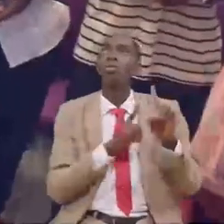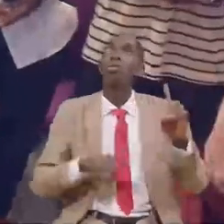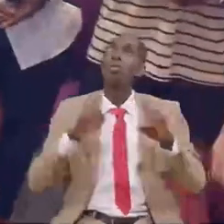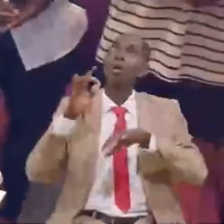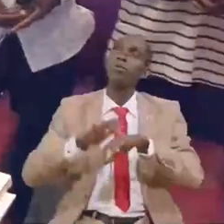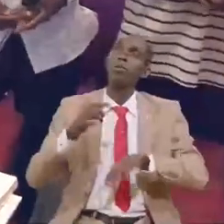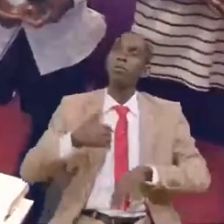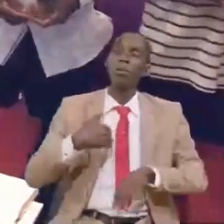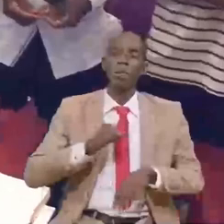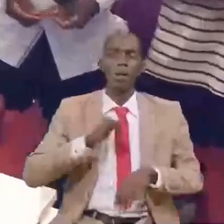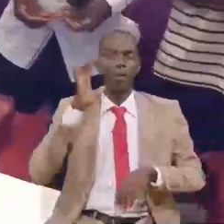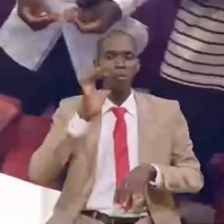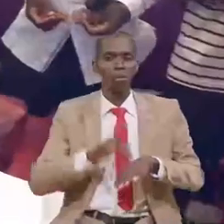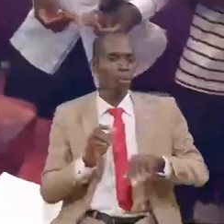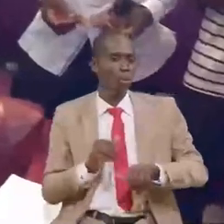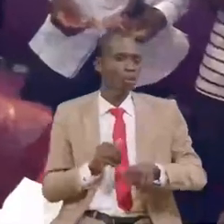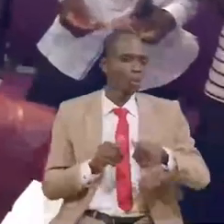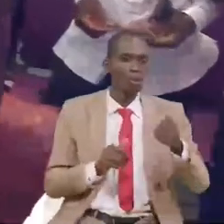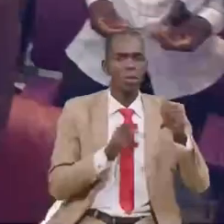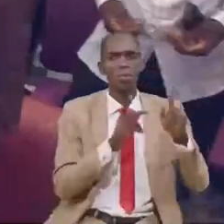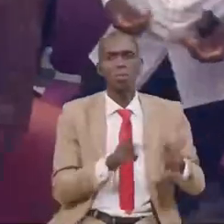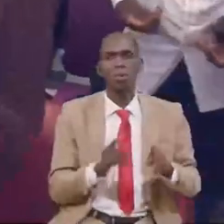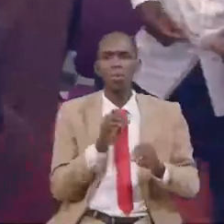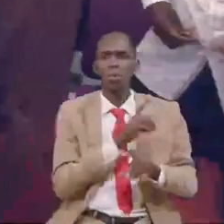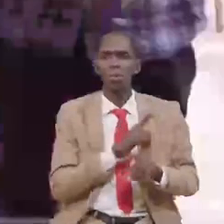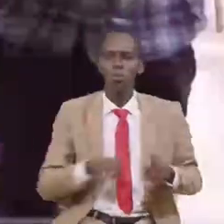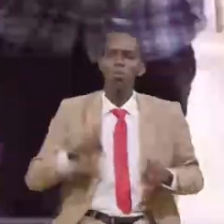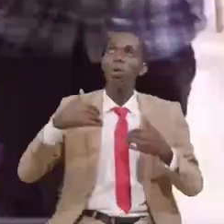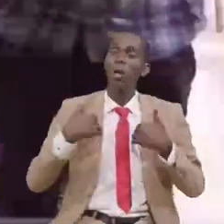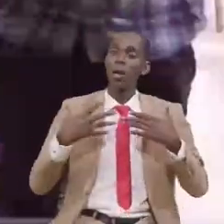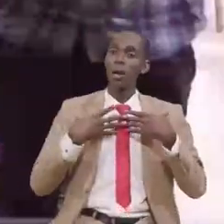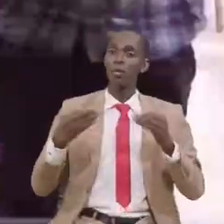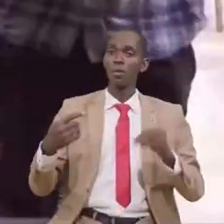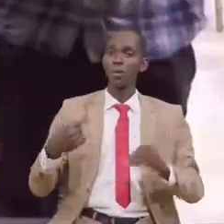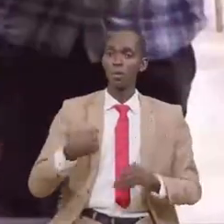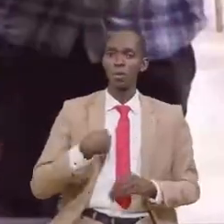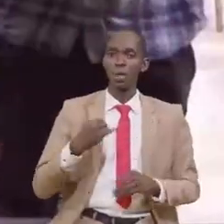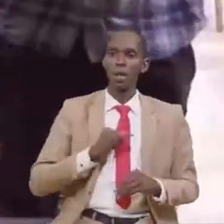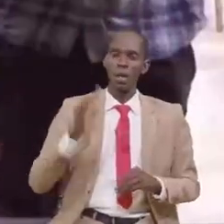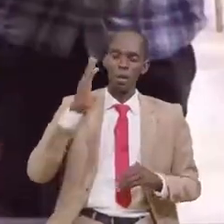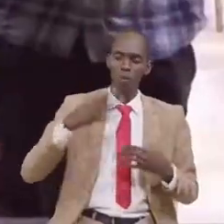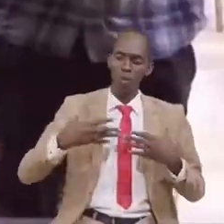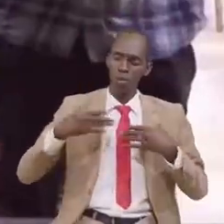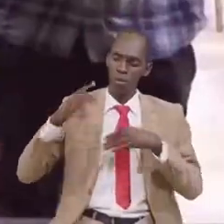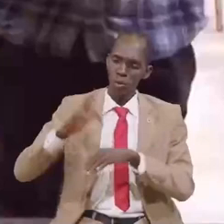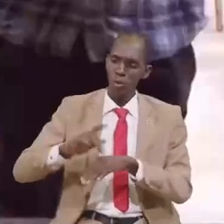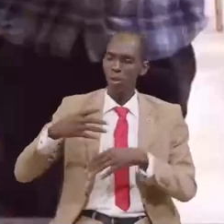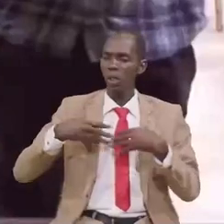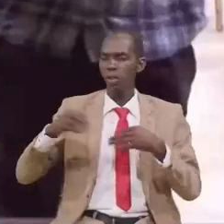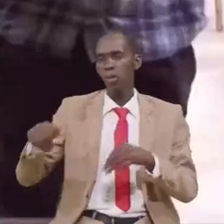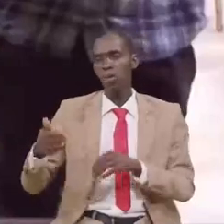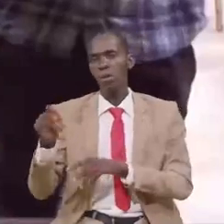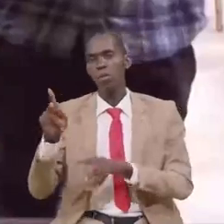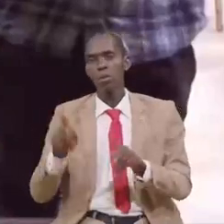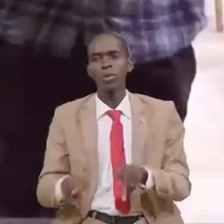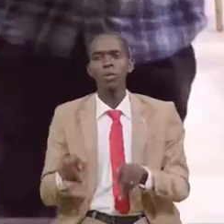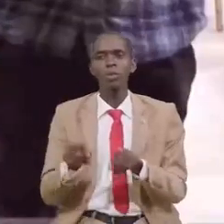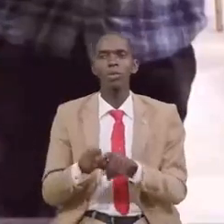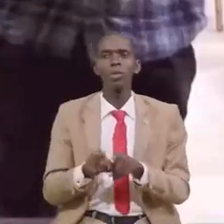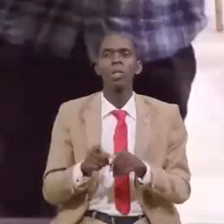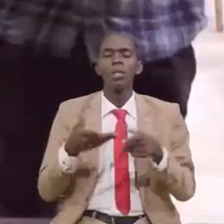autre personne. Seigneur, tu m'as guéri, je vais aussi servir une autre personne en ta faveur. Qu'il y ait